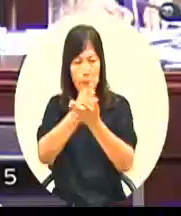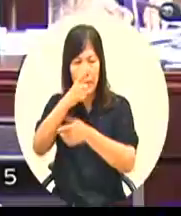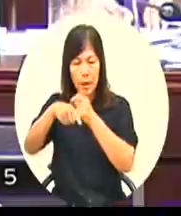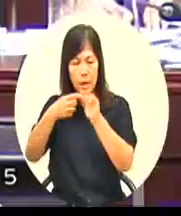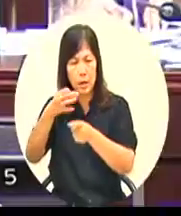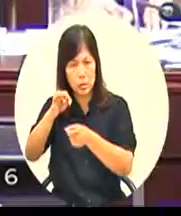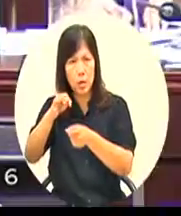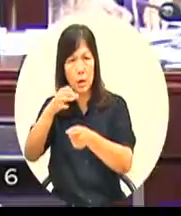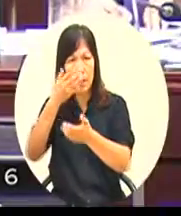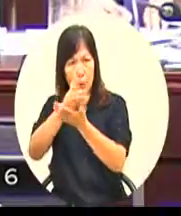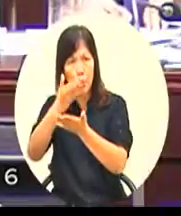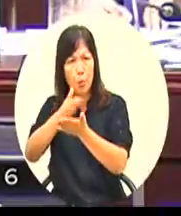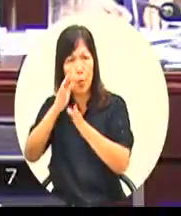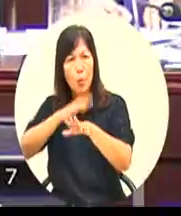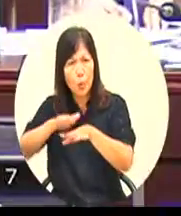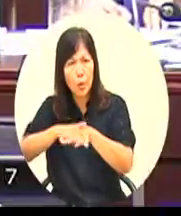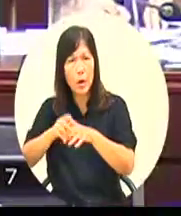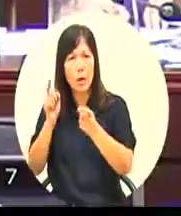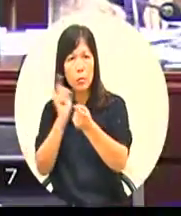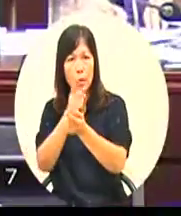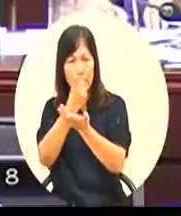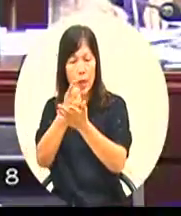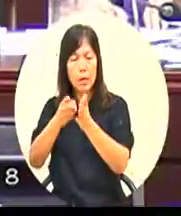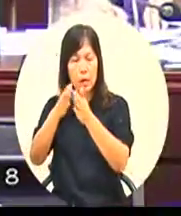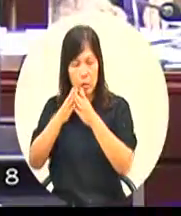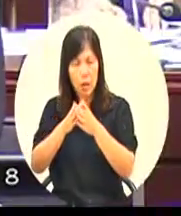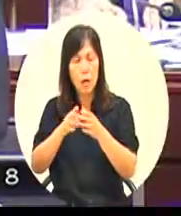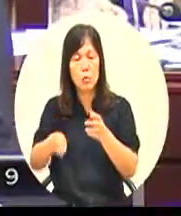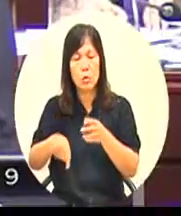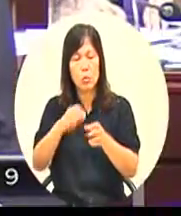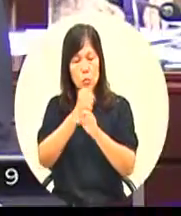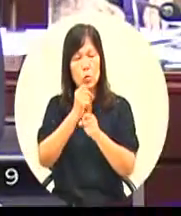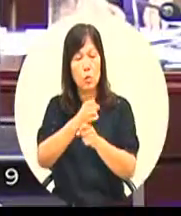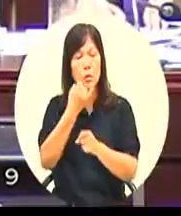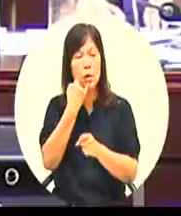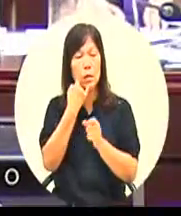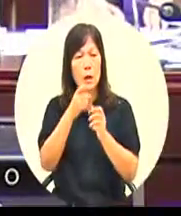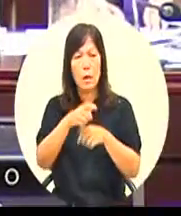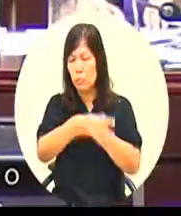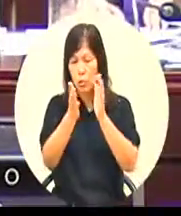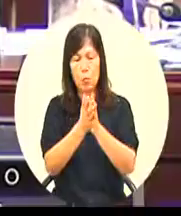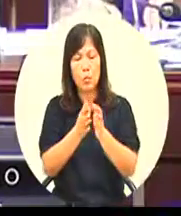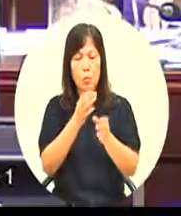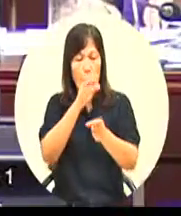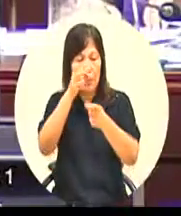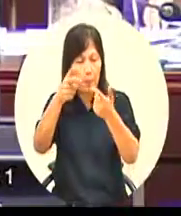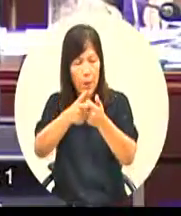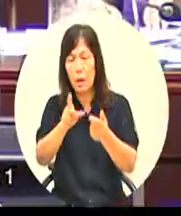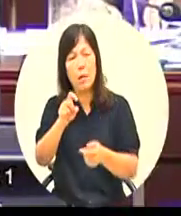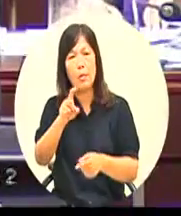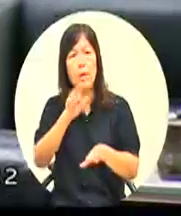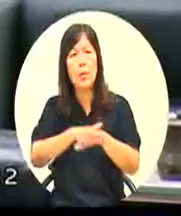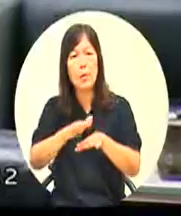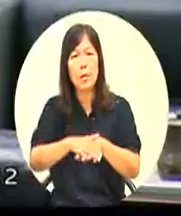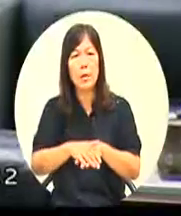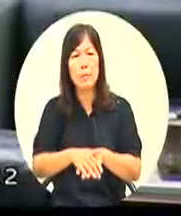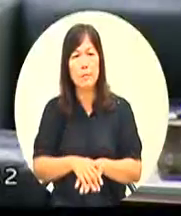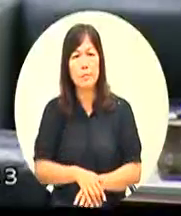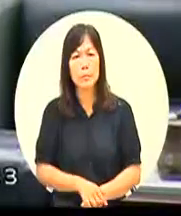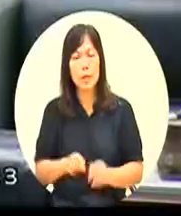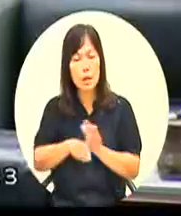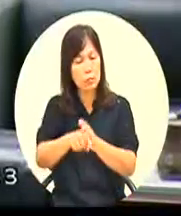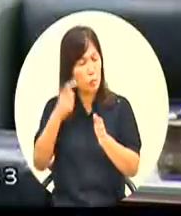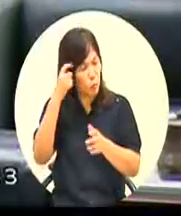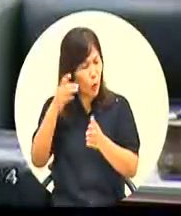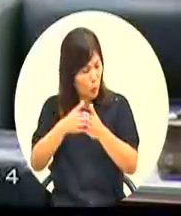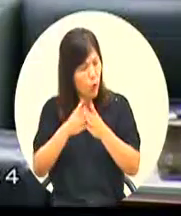经费来解决。那对每一样的需求只能这么处理哦，没有办法一次满足的。 局长，你看一看，这个还不需求